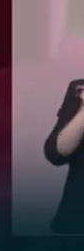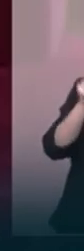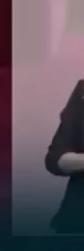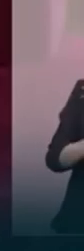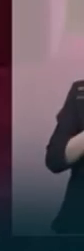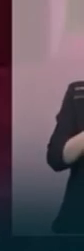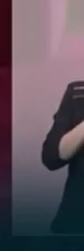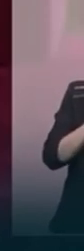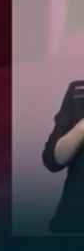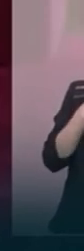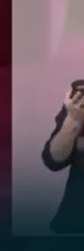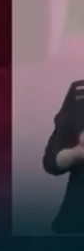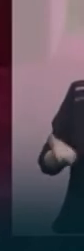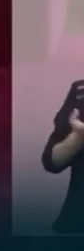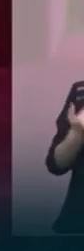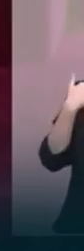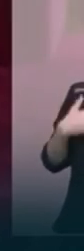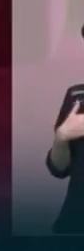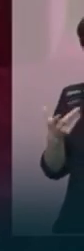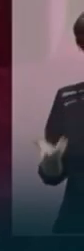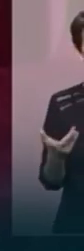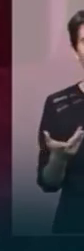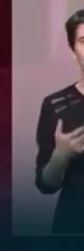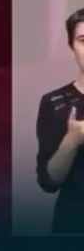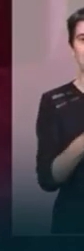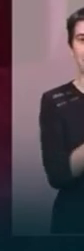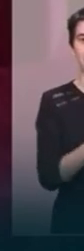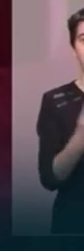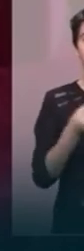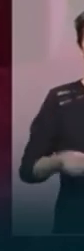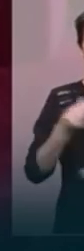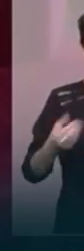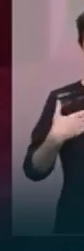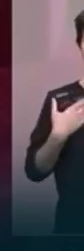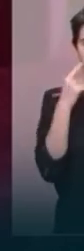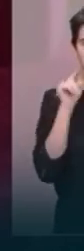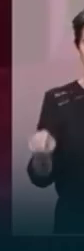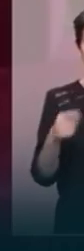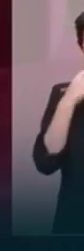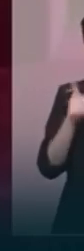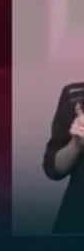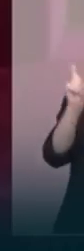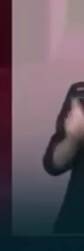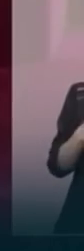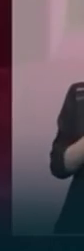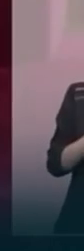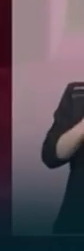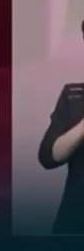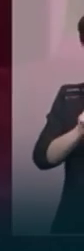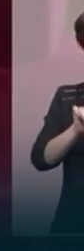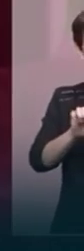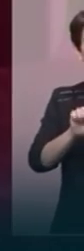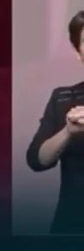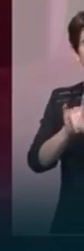qui sont en situation de handicap, eux, ils sauraient bien quoi en faire de ces milliards. Et tout ça, ce n'est même pas pour les AESH en tant que tels, c'est pour nos